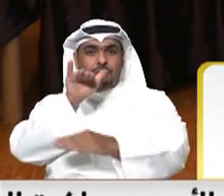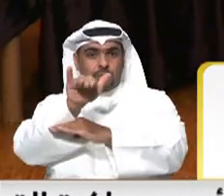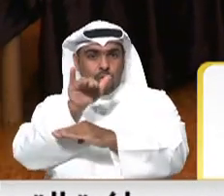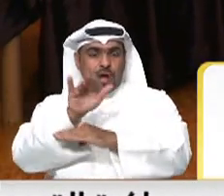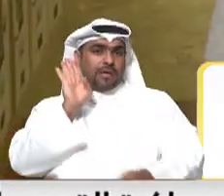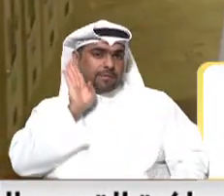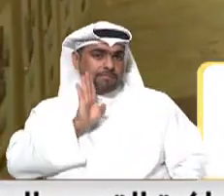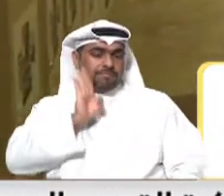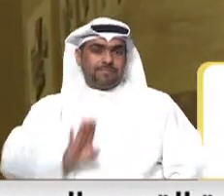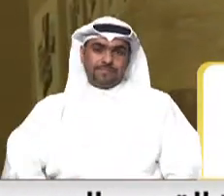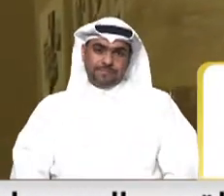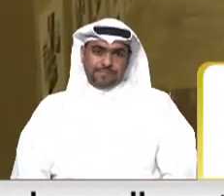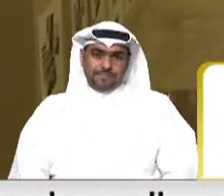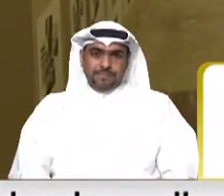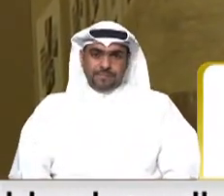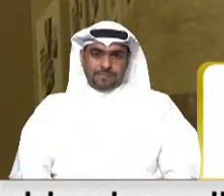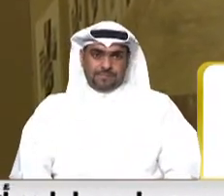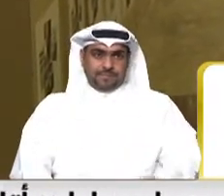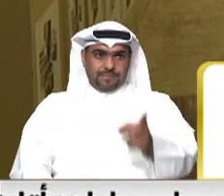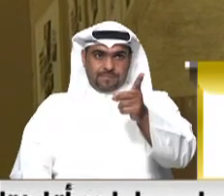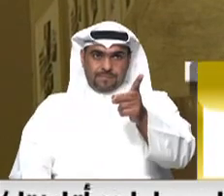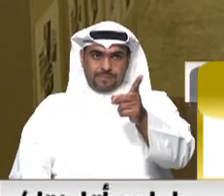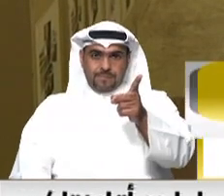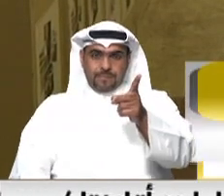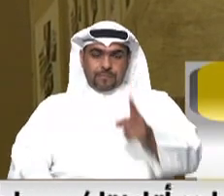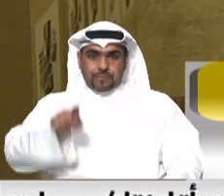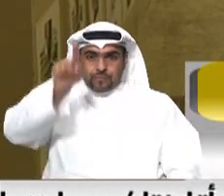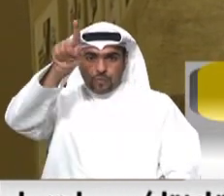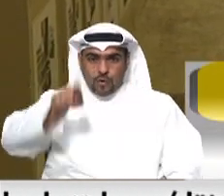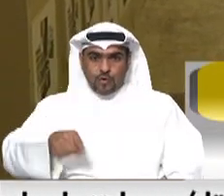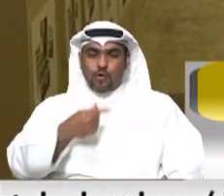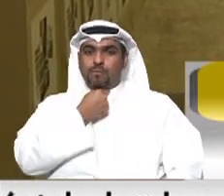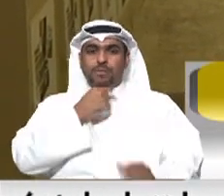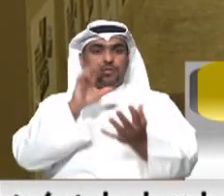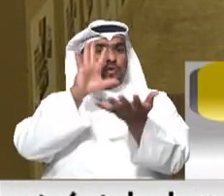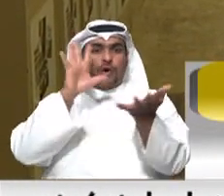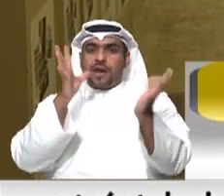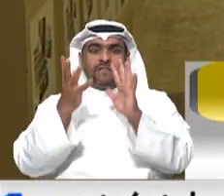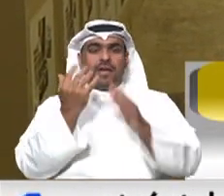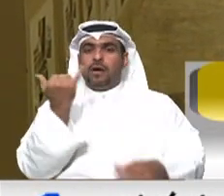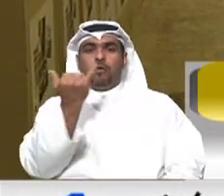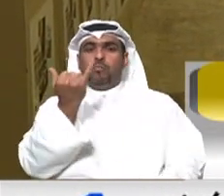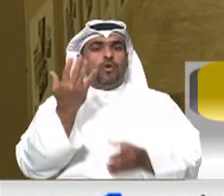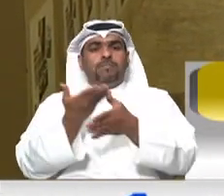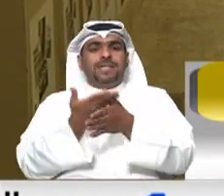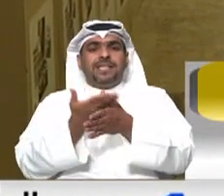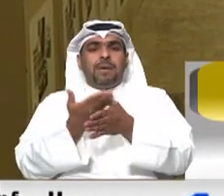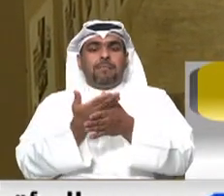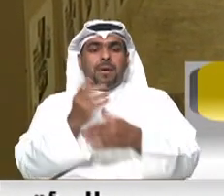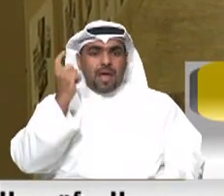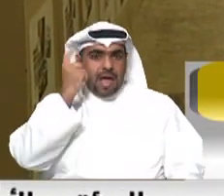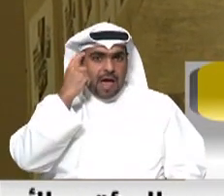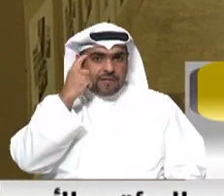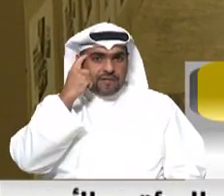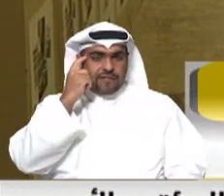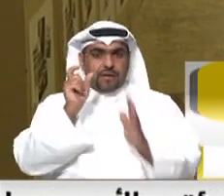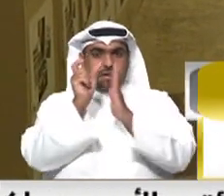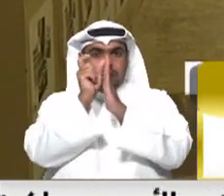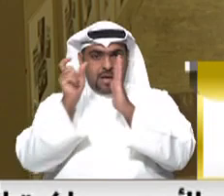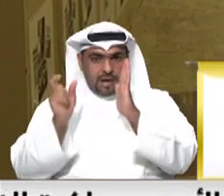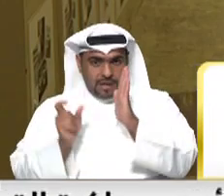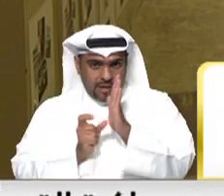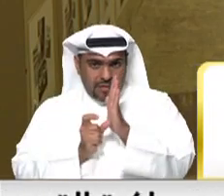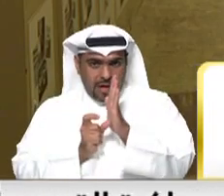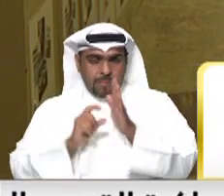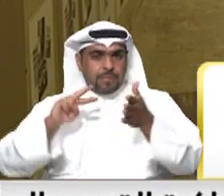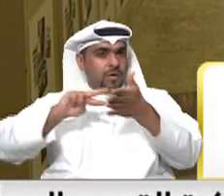الجامعية. تكمن أهمية اليوم هذا من خلال استخدام نظم المعلومات الجغرافية والأدوات الجغرافية في